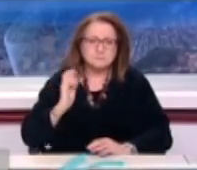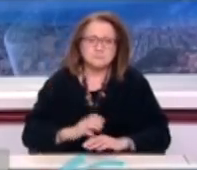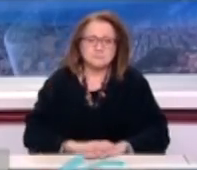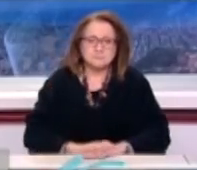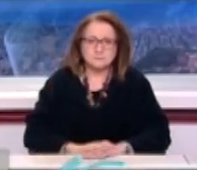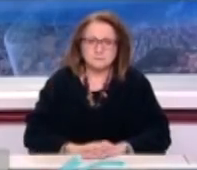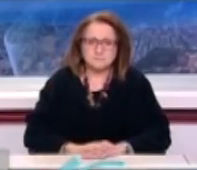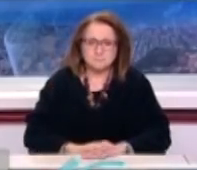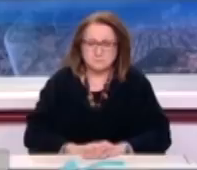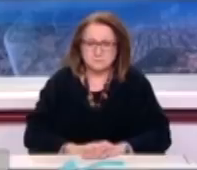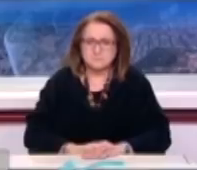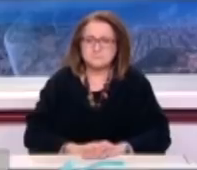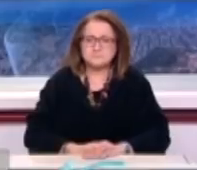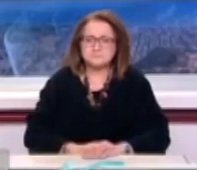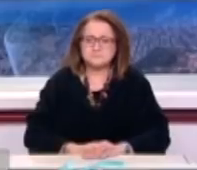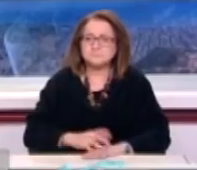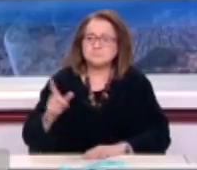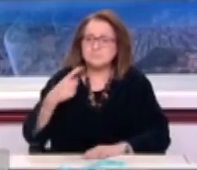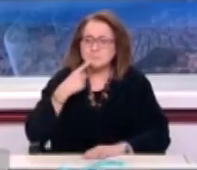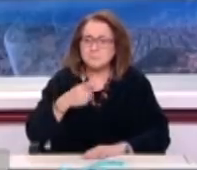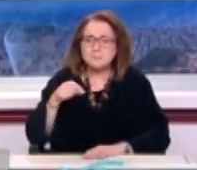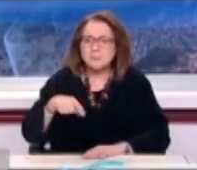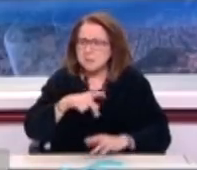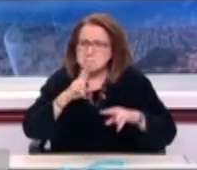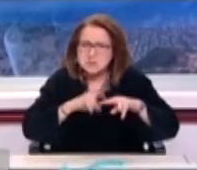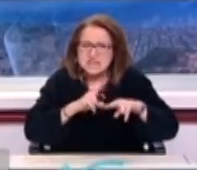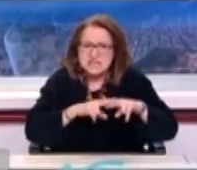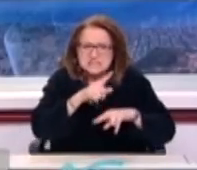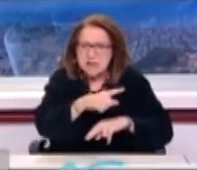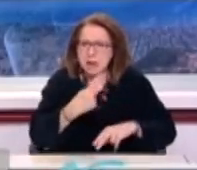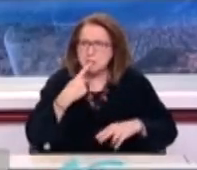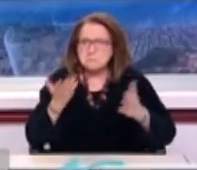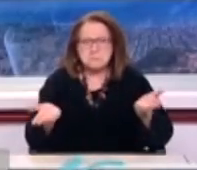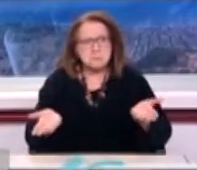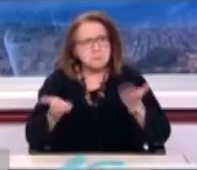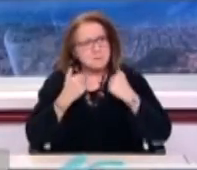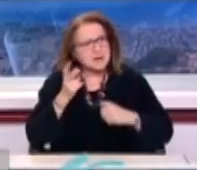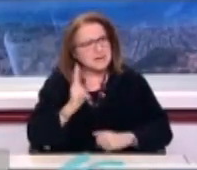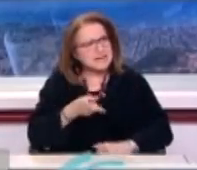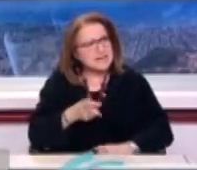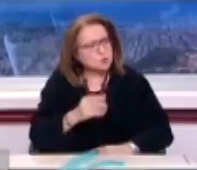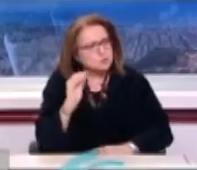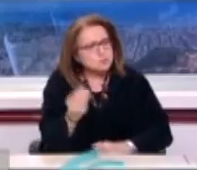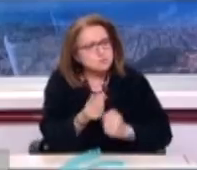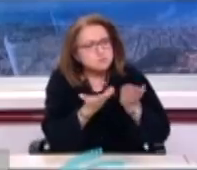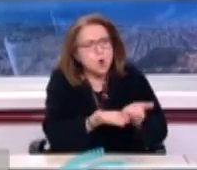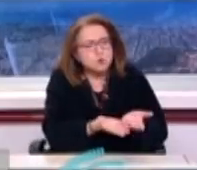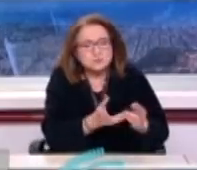για την Ελλάδα? Γιατί το Ισραήλ δεν ήταν στις χώρες υψηλού κινδύνου. Ακριβώς όπως το είπατε,